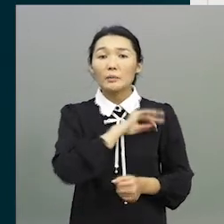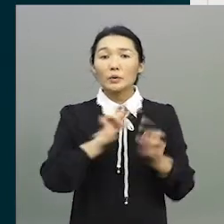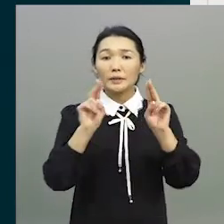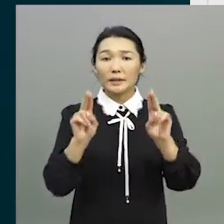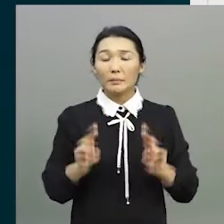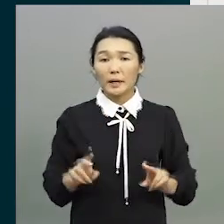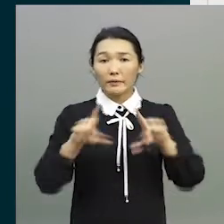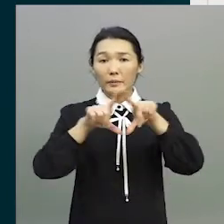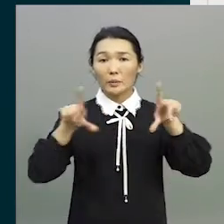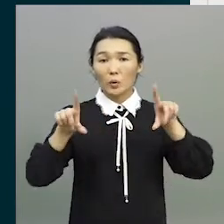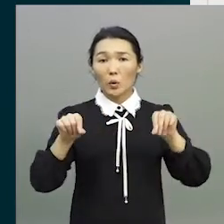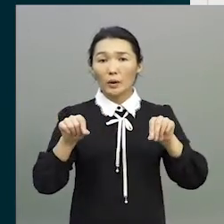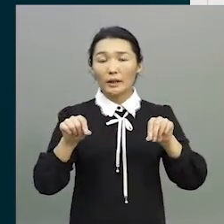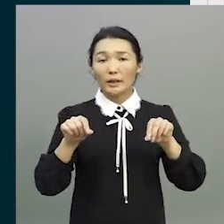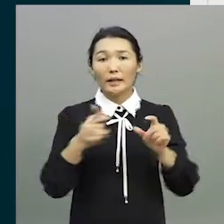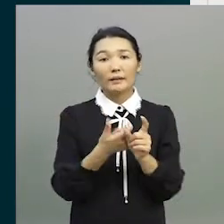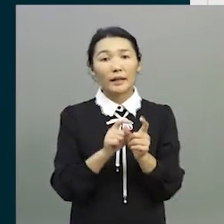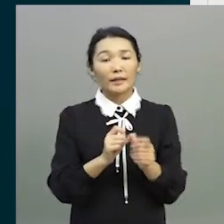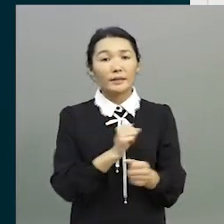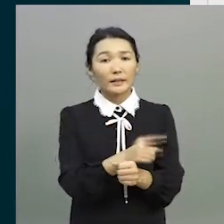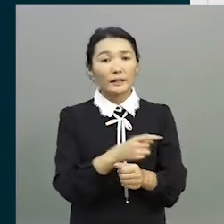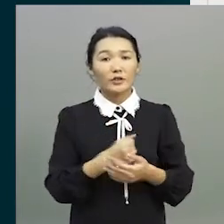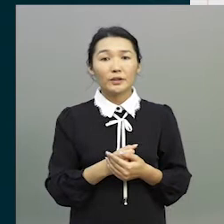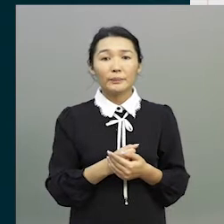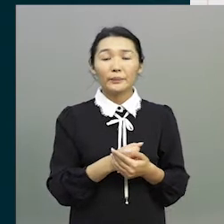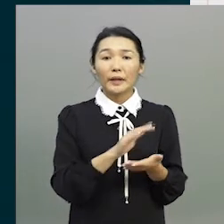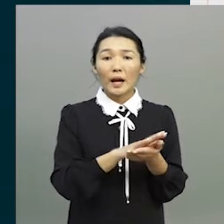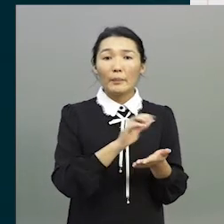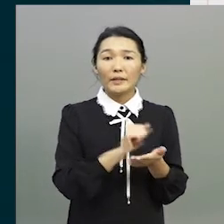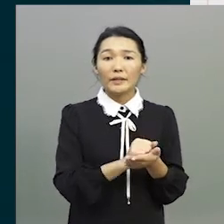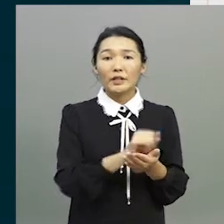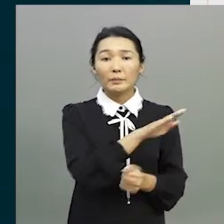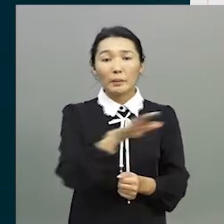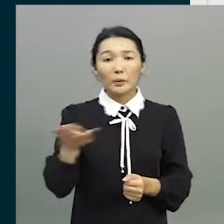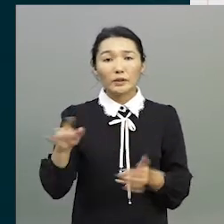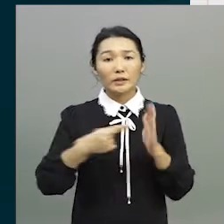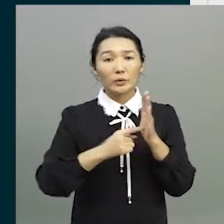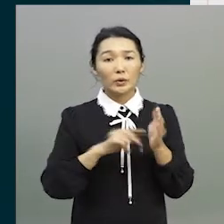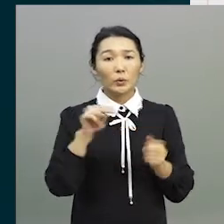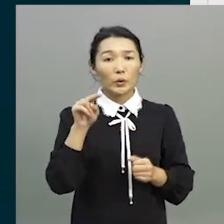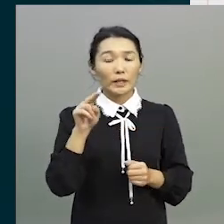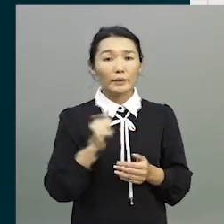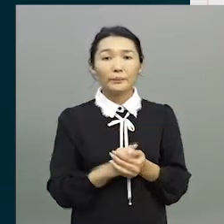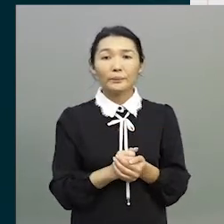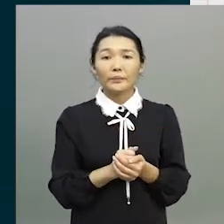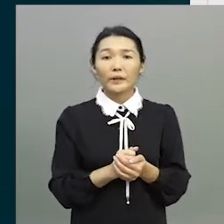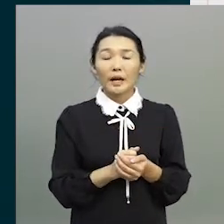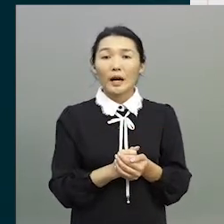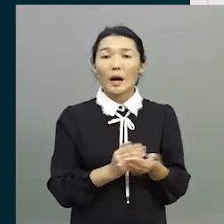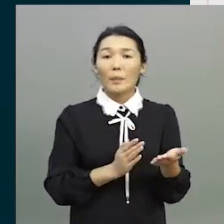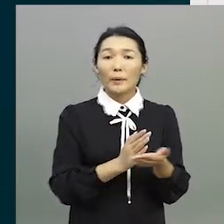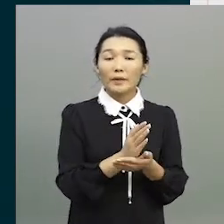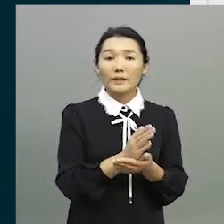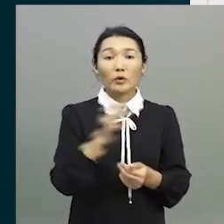прямоугольника для этой задачи обозначим на плоскости точку d проведем от нее в